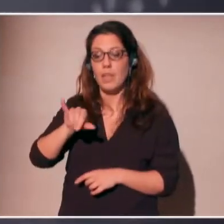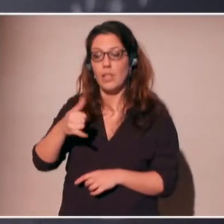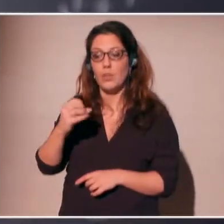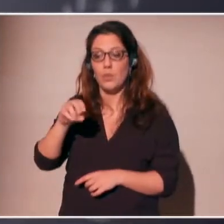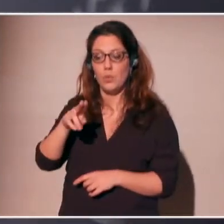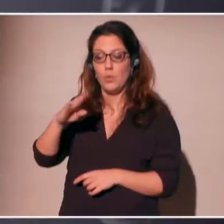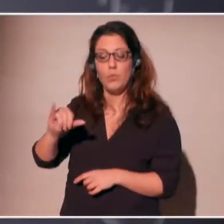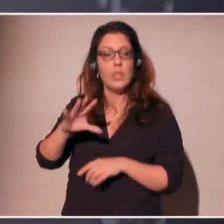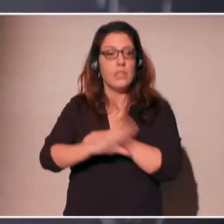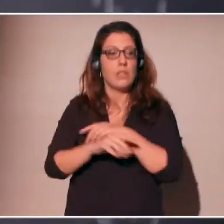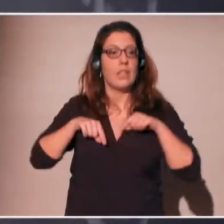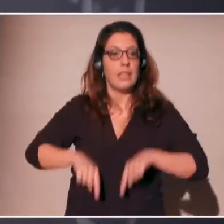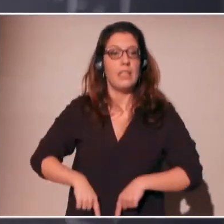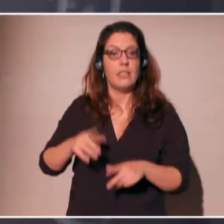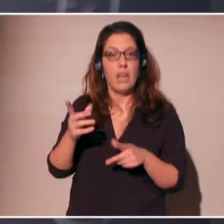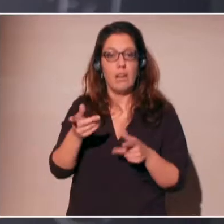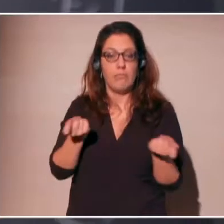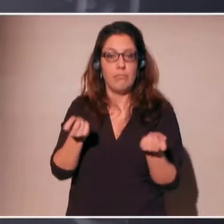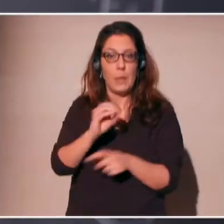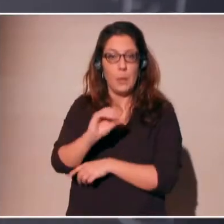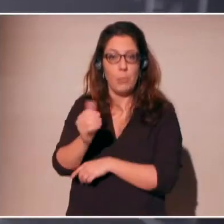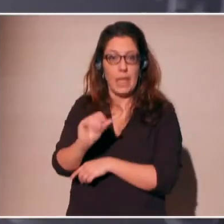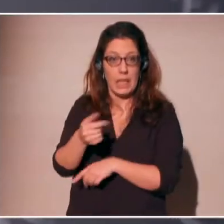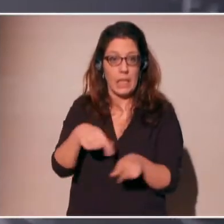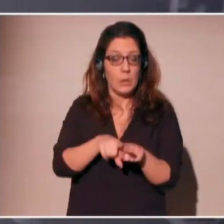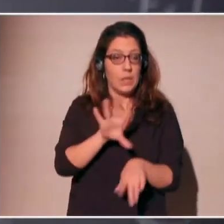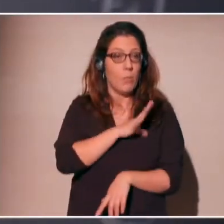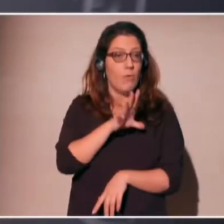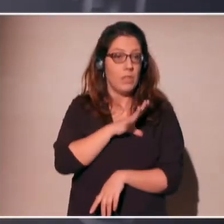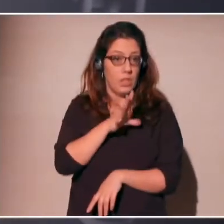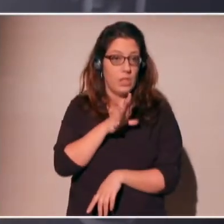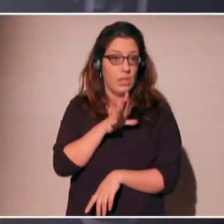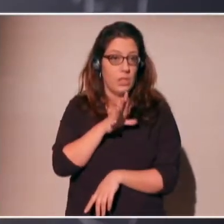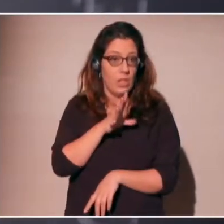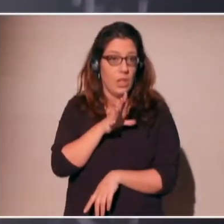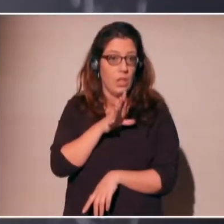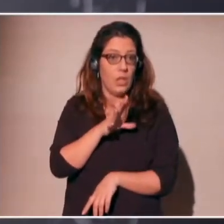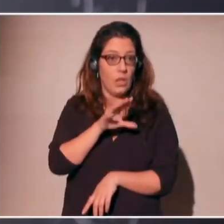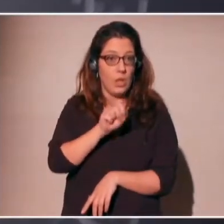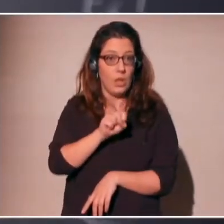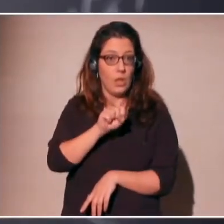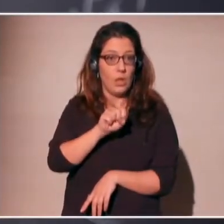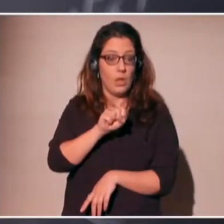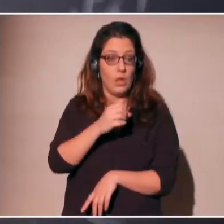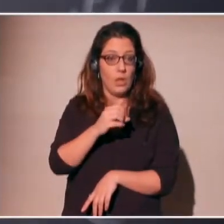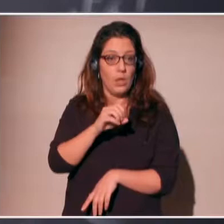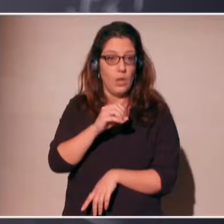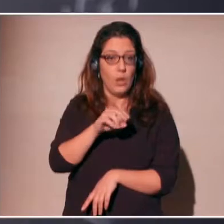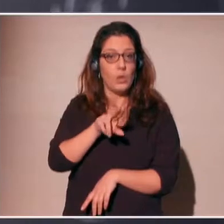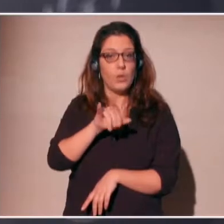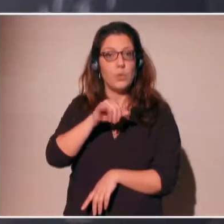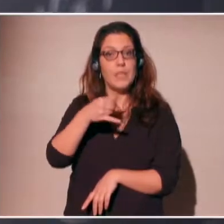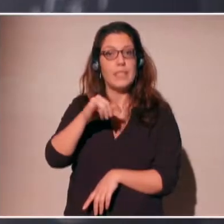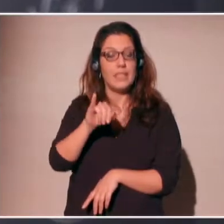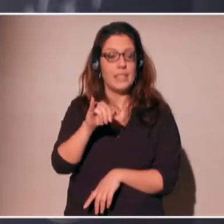secrétaire d'État chargé du numérique, ainsi que le professeur Latanya Sweeney. Latanya Sweeney, qui est professeur